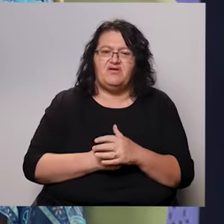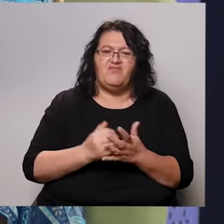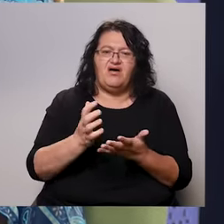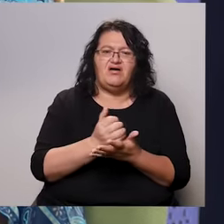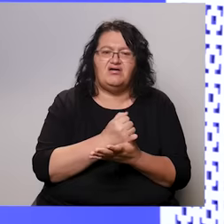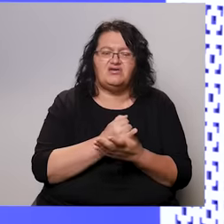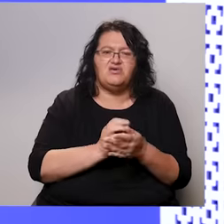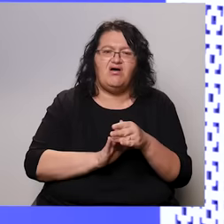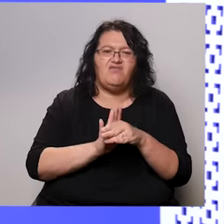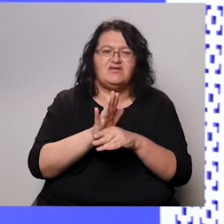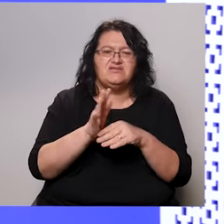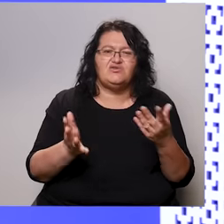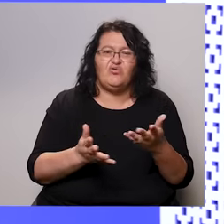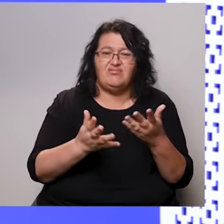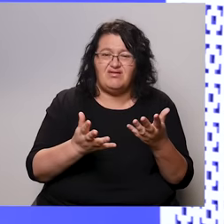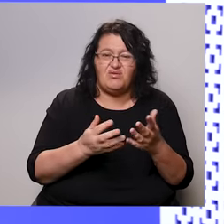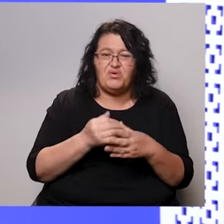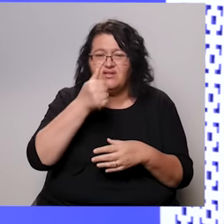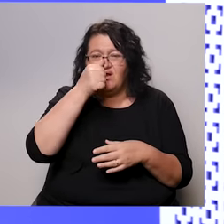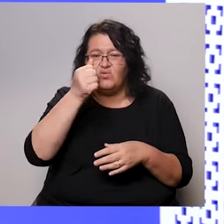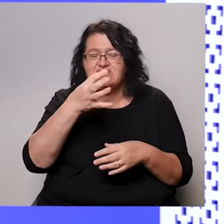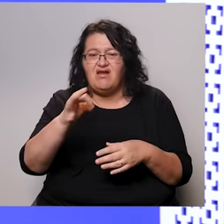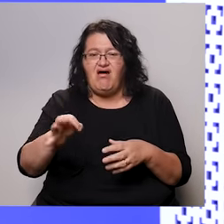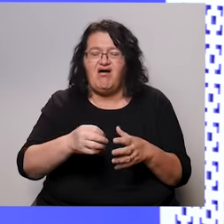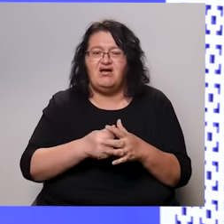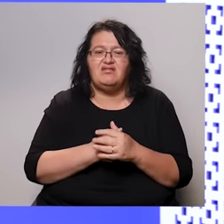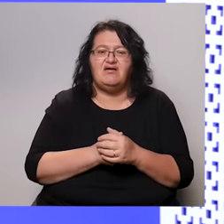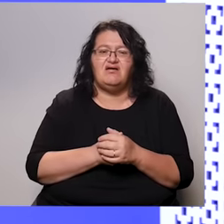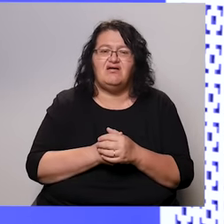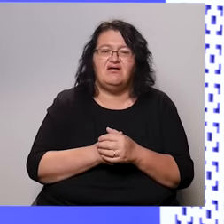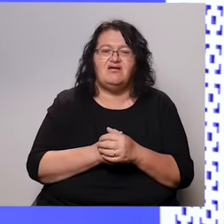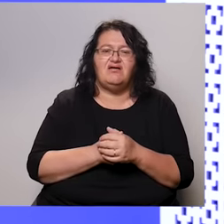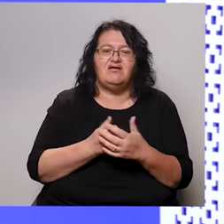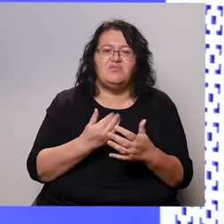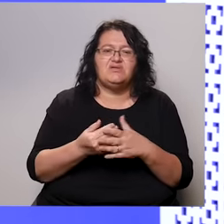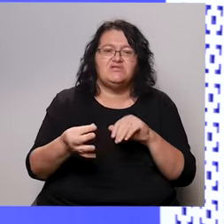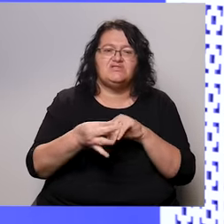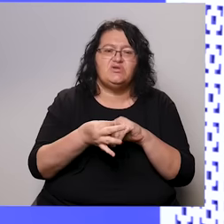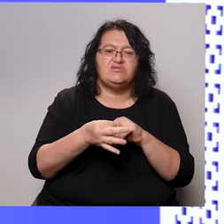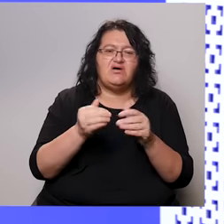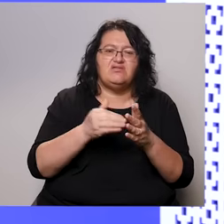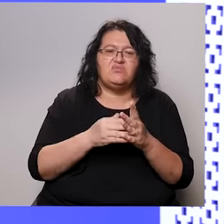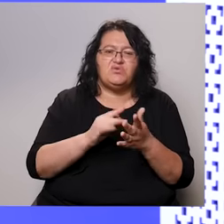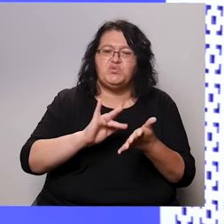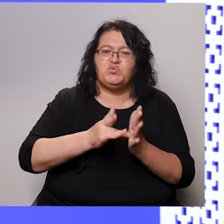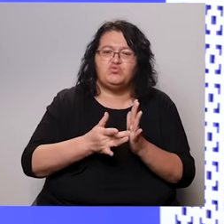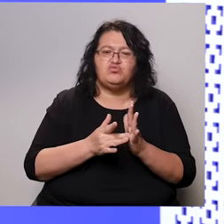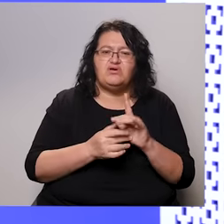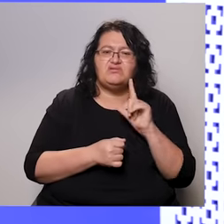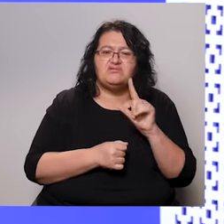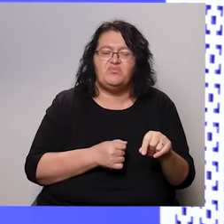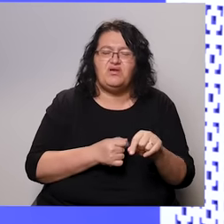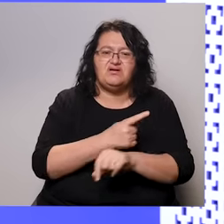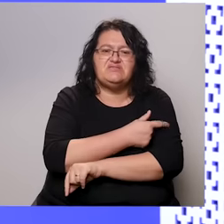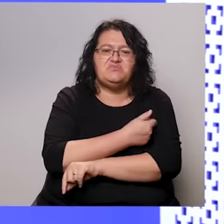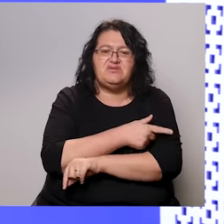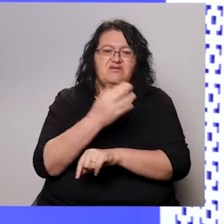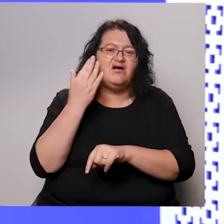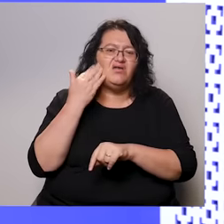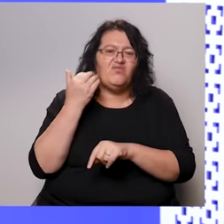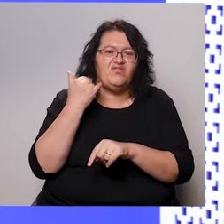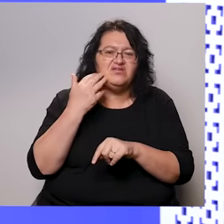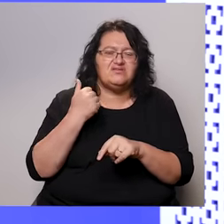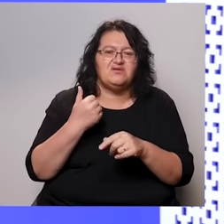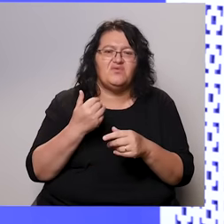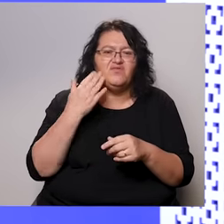A avansat atât de tare pneumonia de la o zi la alta, încât soția a trebuit să meargă de urgență la spital cu fetița,